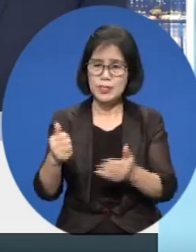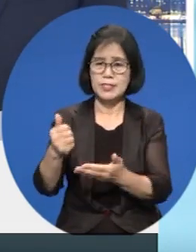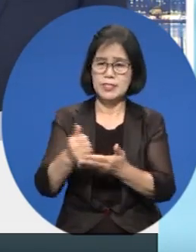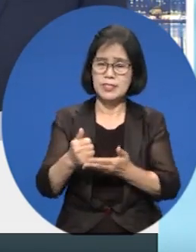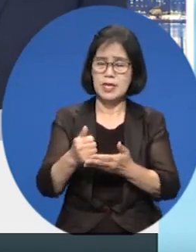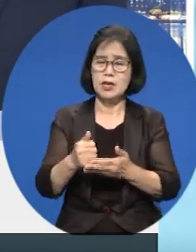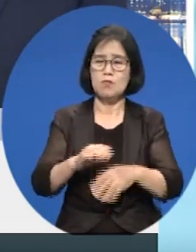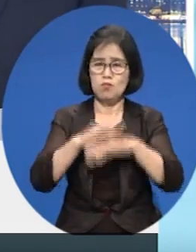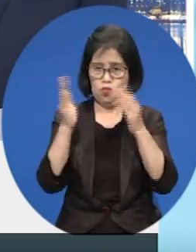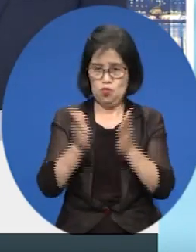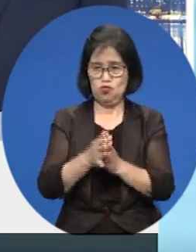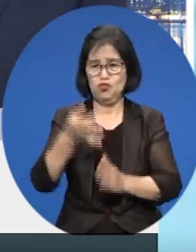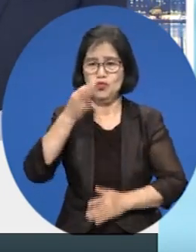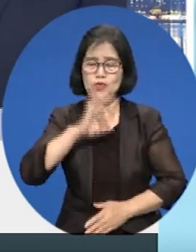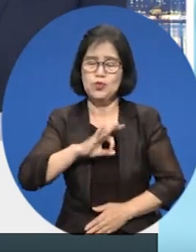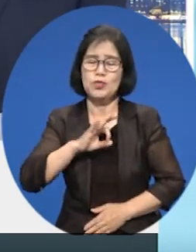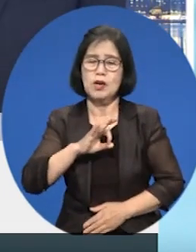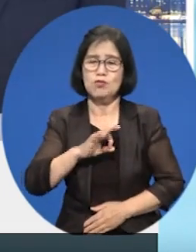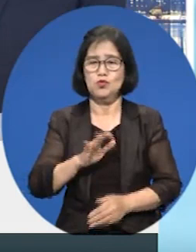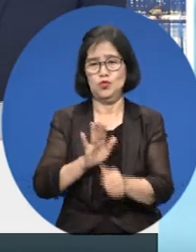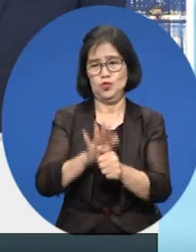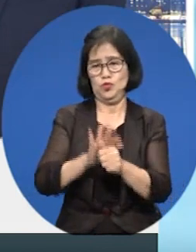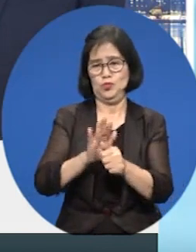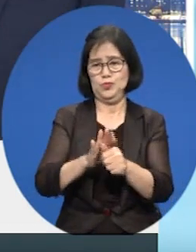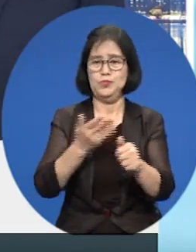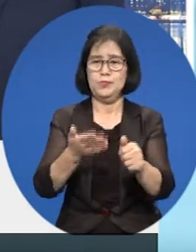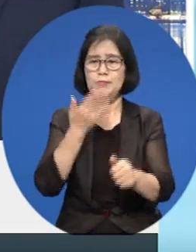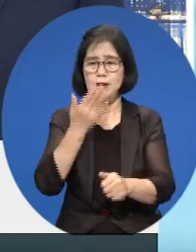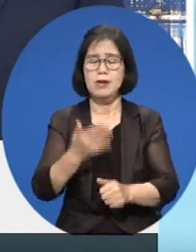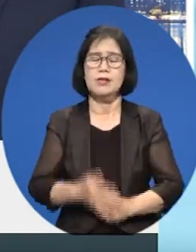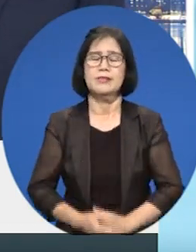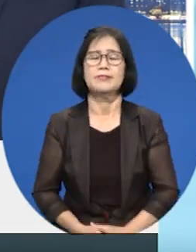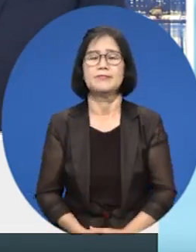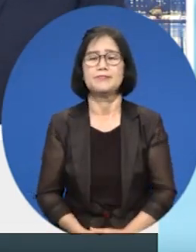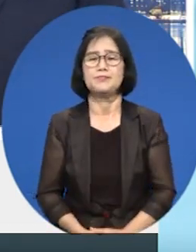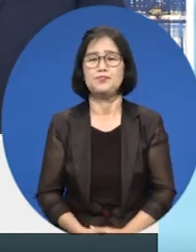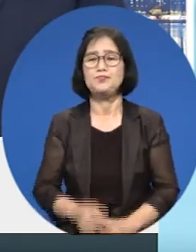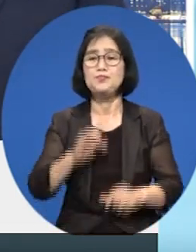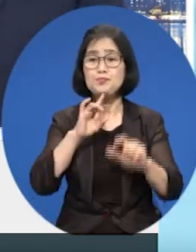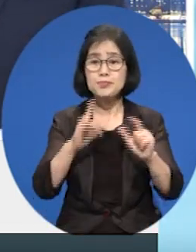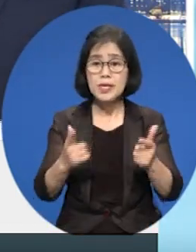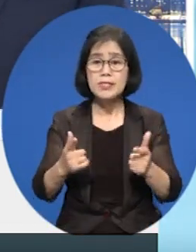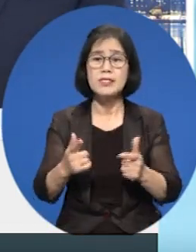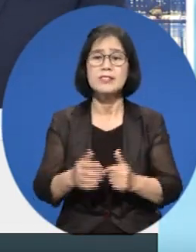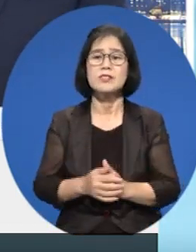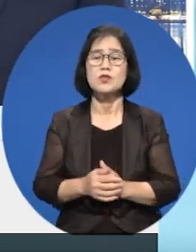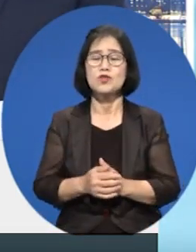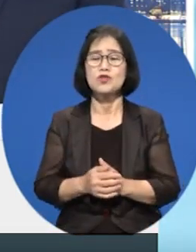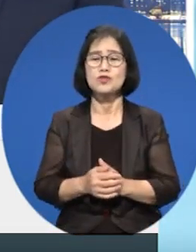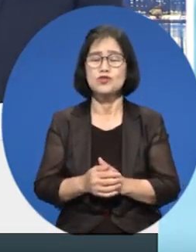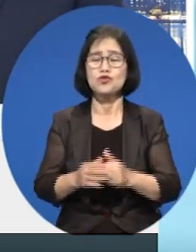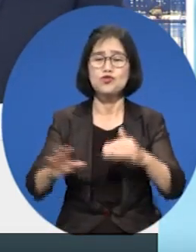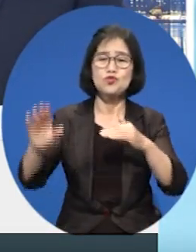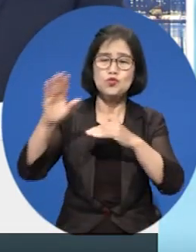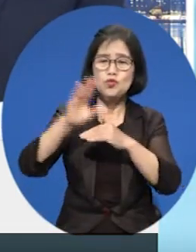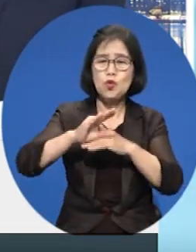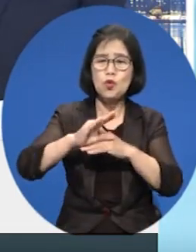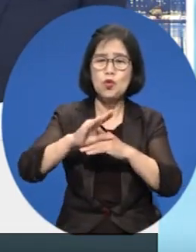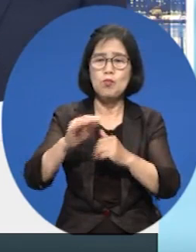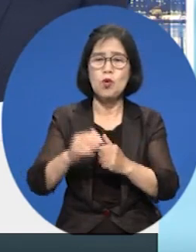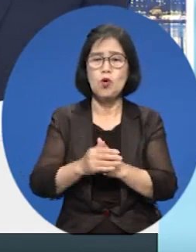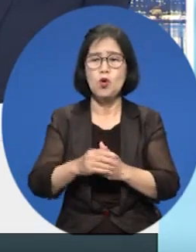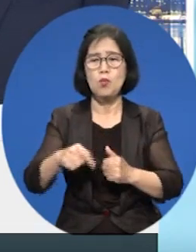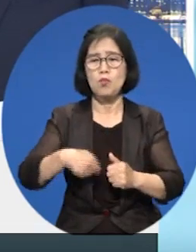두루 유리하고 또 도움이 된다고 할 수 있죠 어찌 뿐만 아니라 여기에 는데 부가적인 기능으로 그